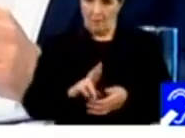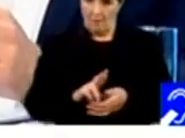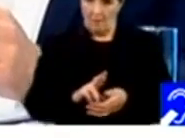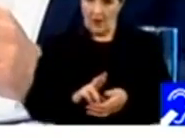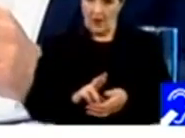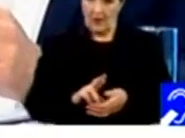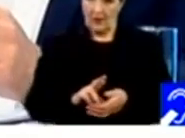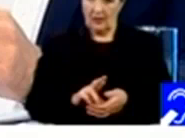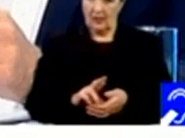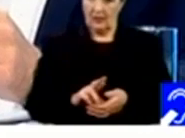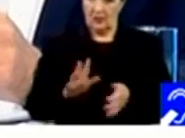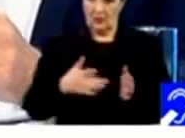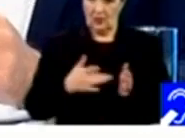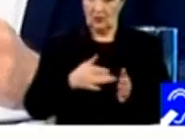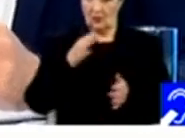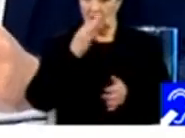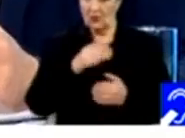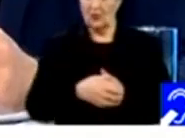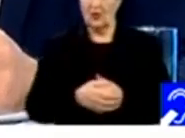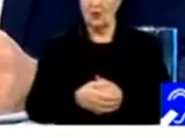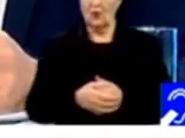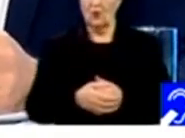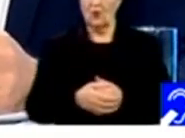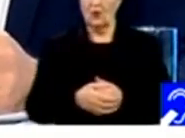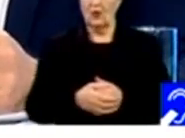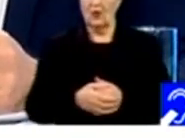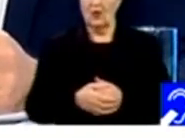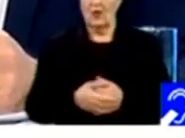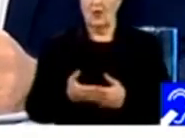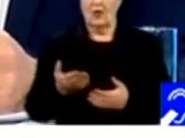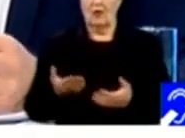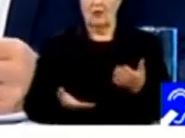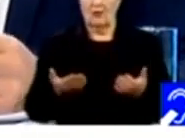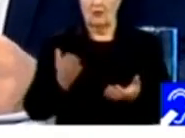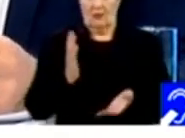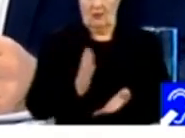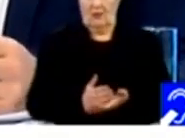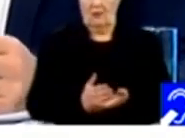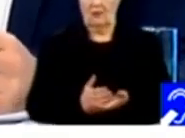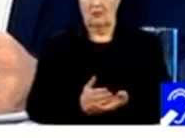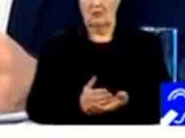autoriza asemenea evenimente în centrul Chișinăului? Cu hrișcă și cu tot felul. Dreptul la asociere este